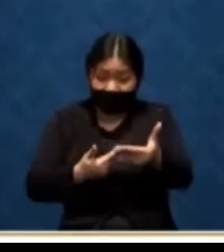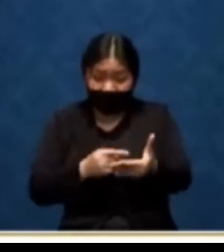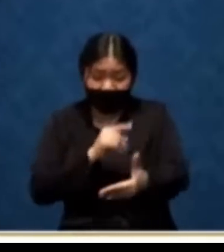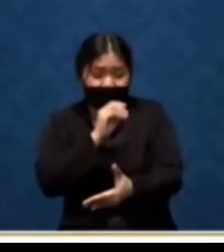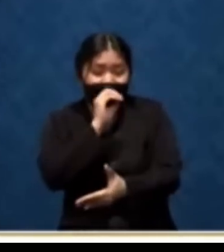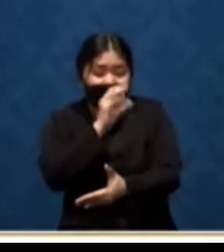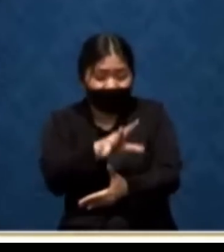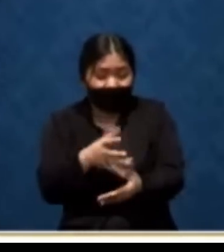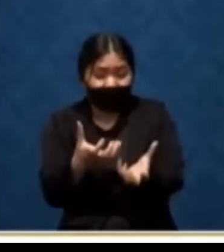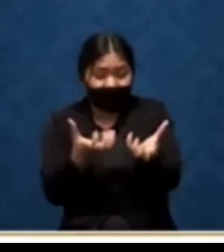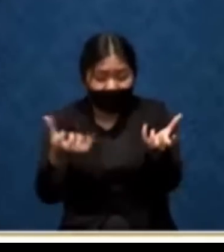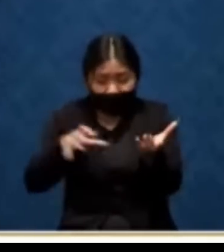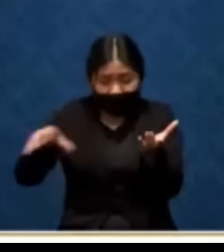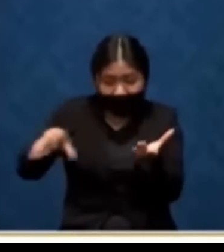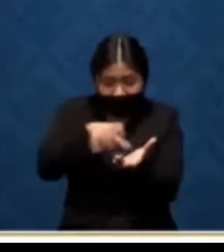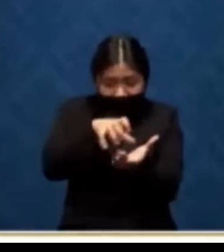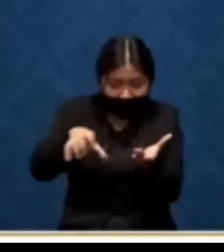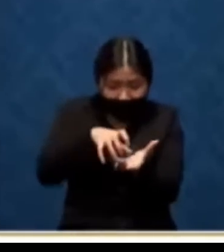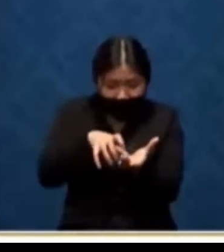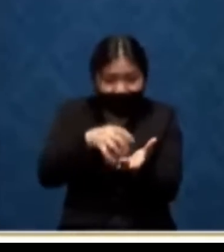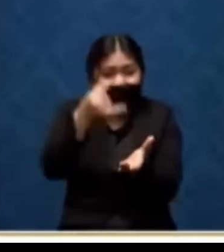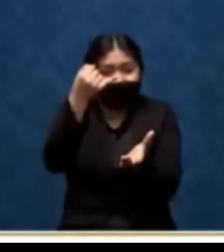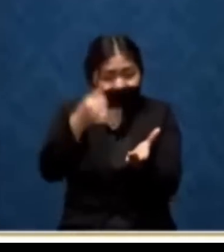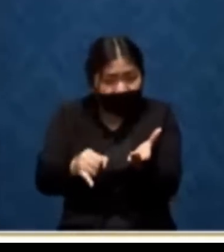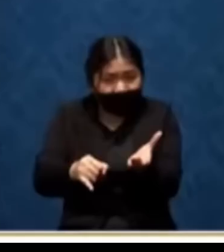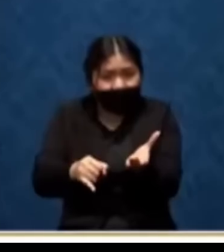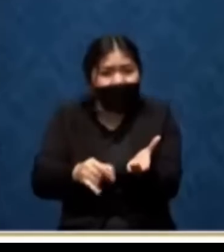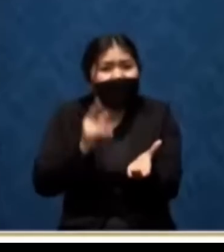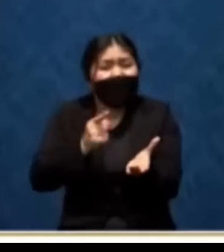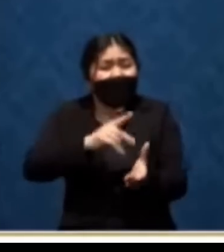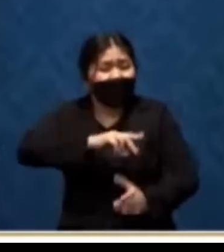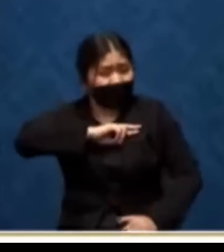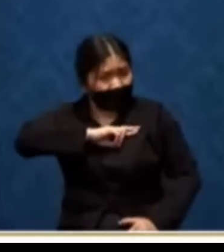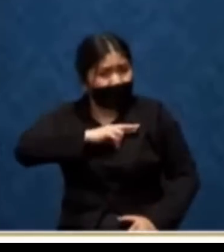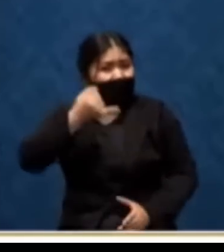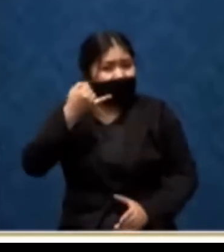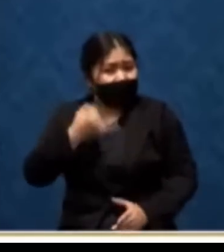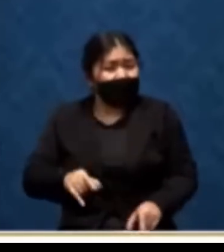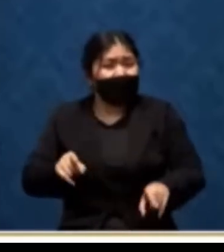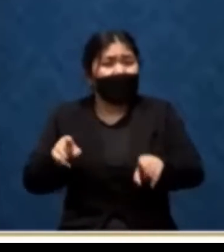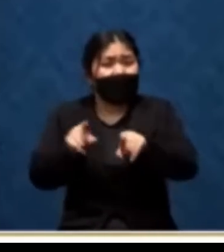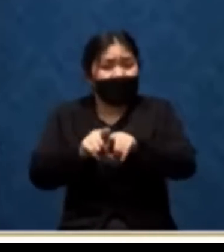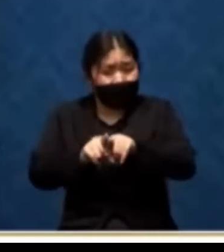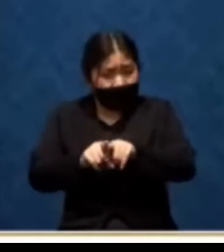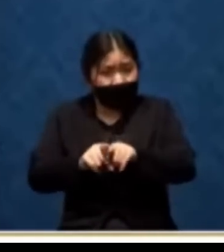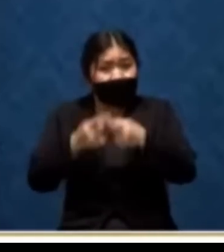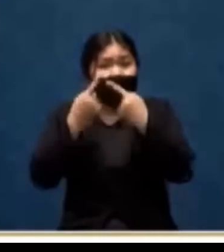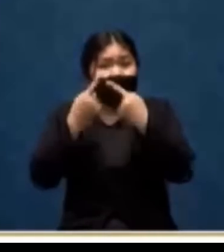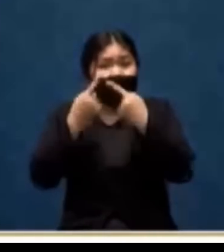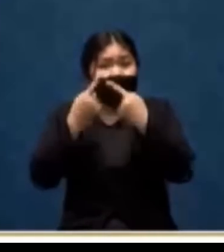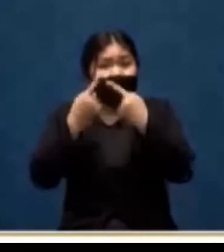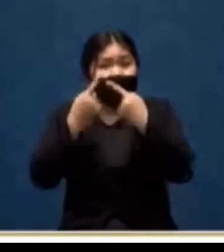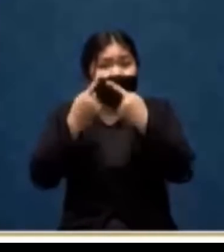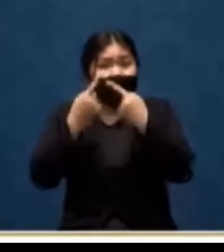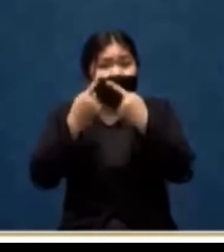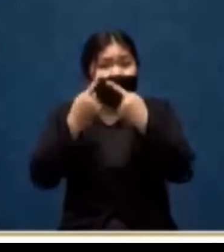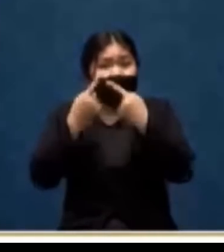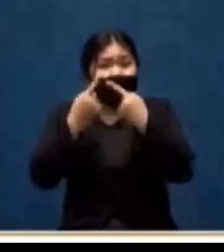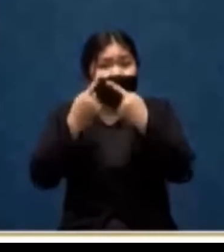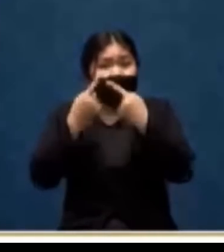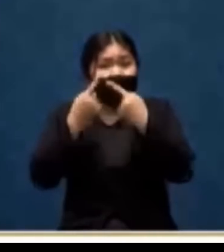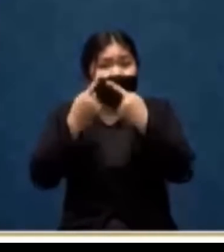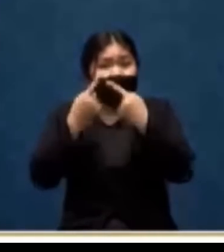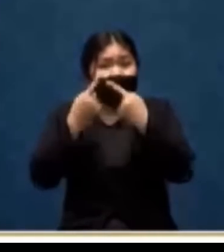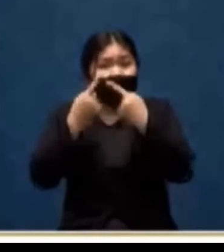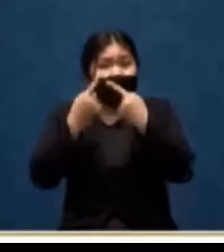ผิดลิขสิทธิ์ทั้งที่ตัวเองก็ผิดเหมือนกันแต่ที่ตัวเองเข้าถึงเจ้าหน้าที่ได้เพราะเงินหน